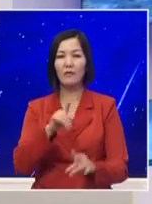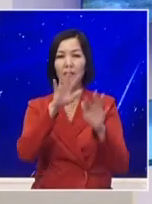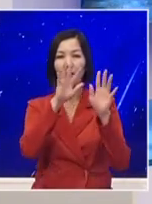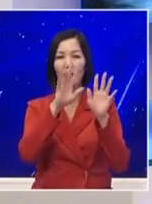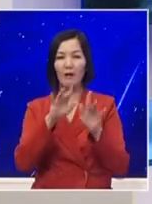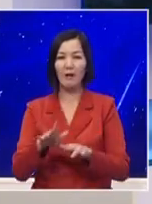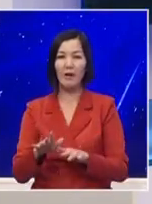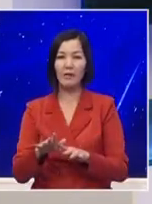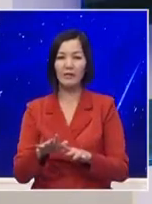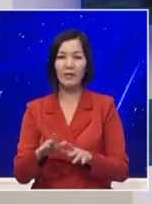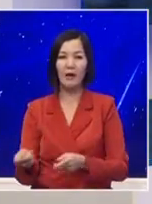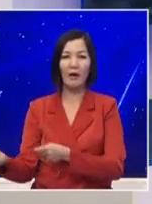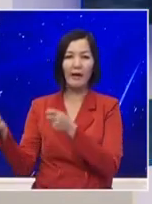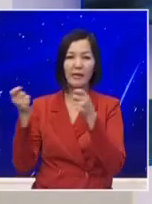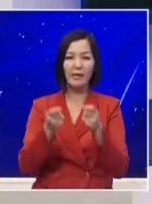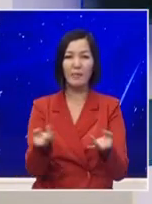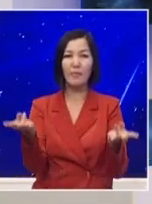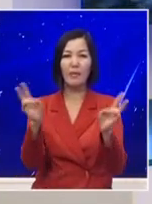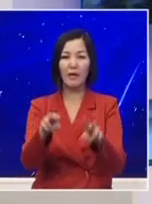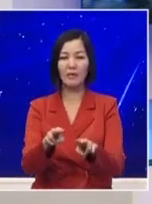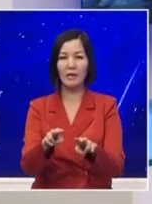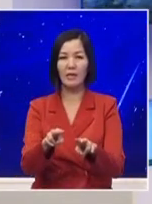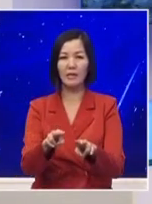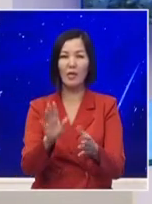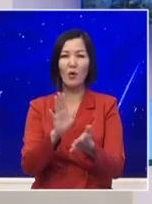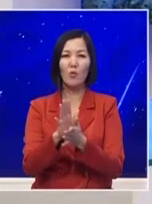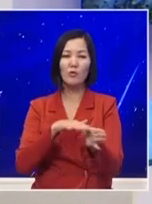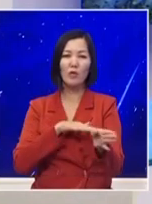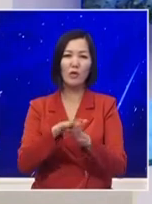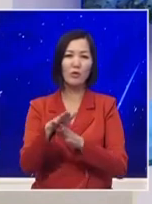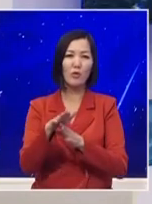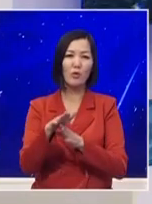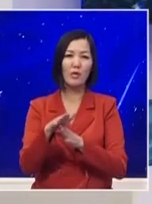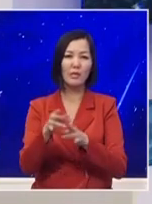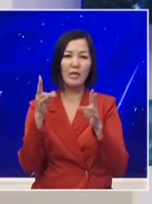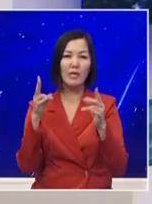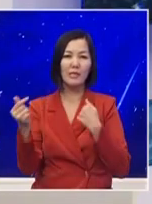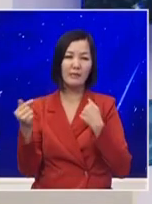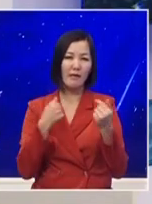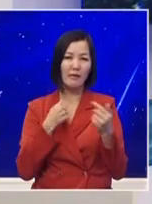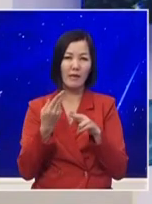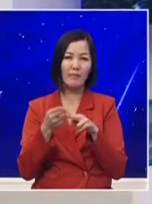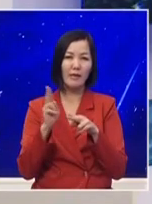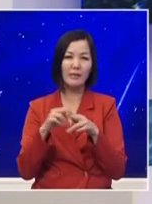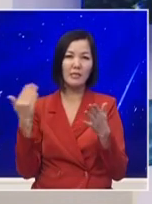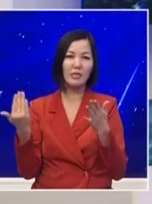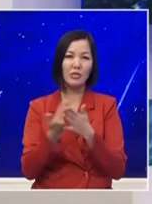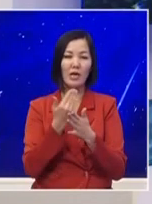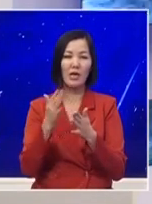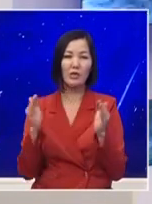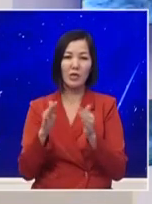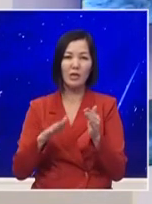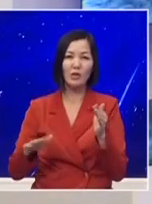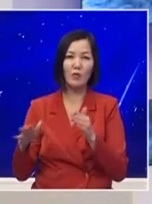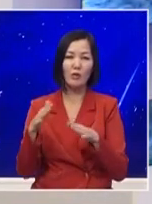Талдықорғанда заңсыз қар полигондары көбейді. Қоқысқа толы қар үйінділерінің зардабын әсіресе жаңа шағын аудан тұрғындары көруде.